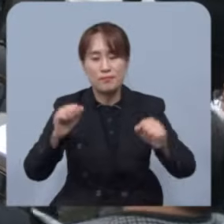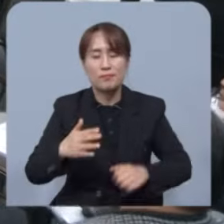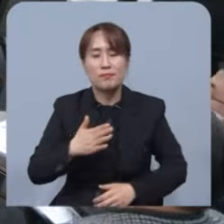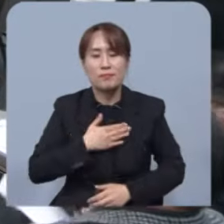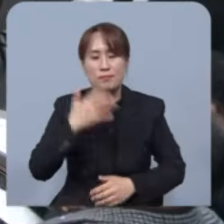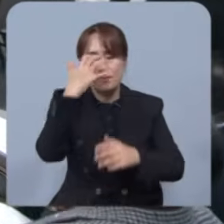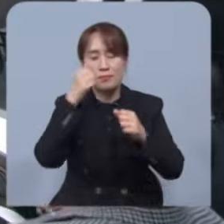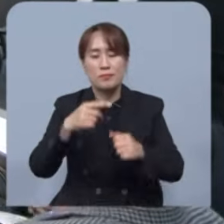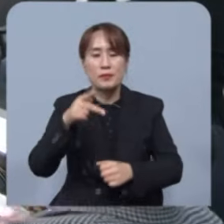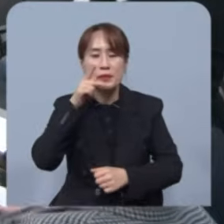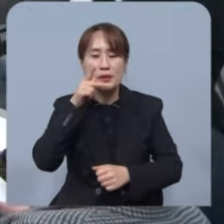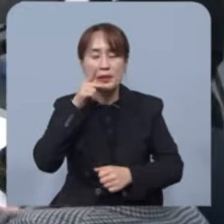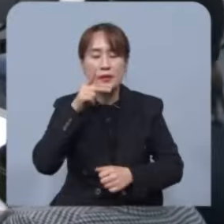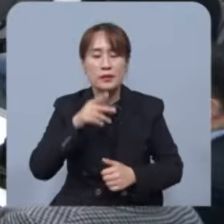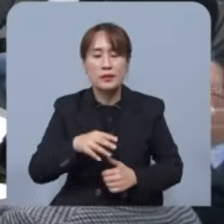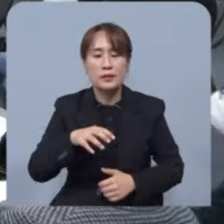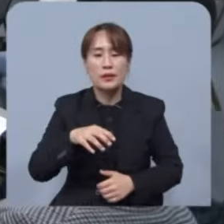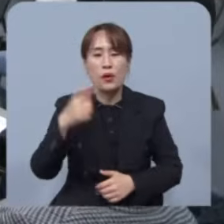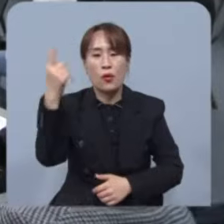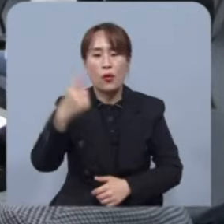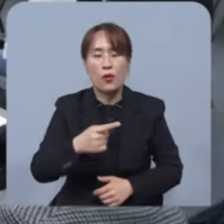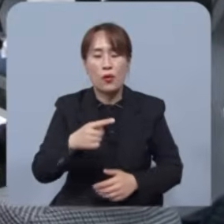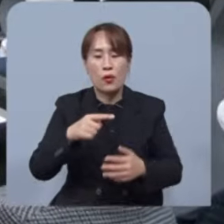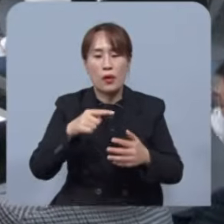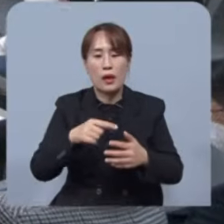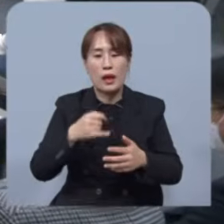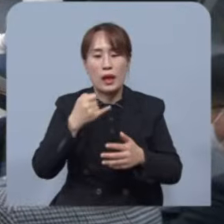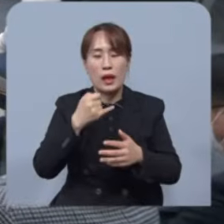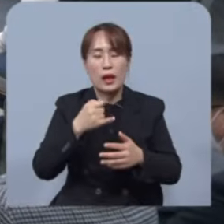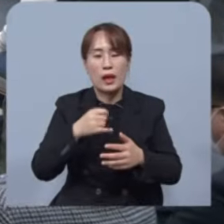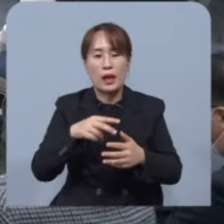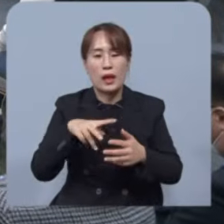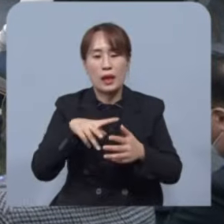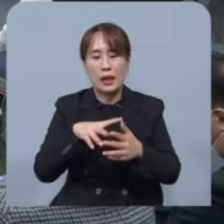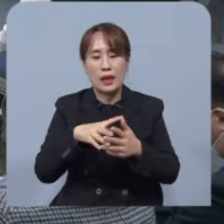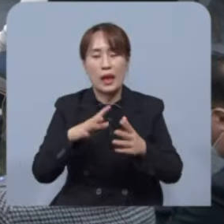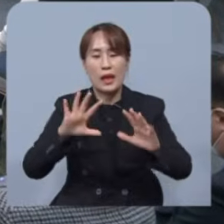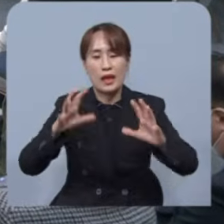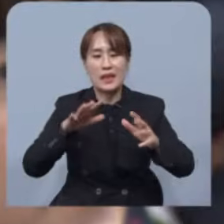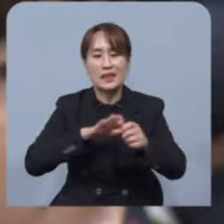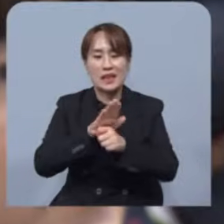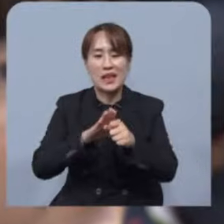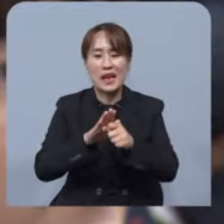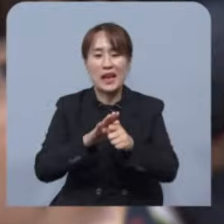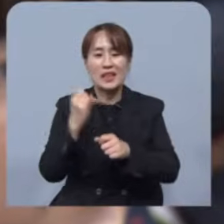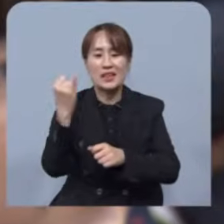안녕하십니까. 저는 충북 음성고변에서 온 세자녀의 엄마 애국자 양민숙입니다.